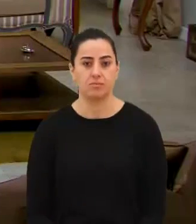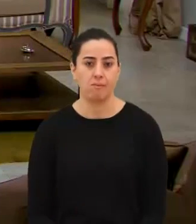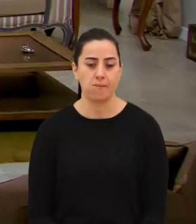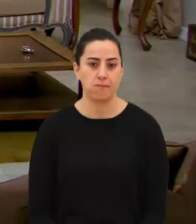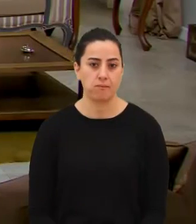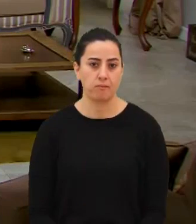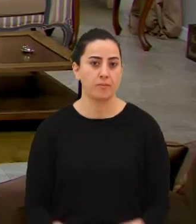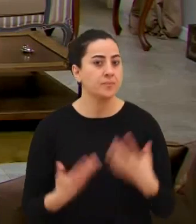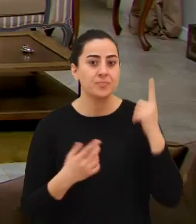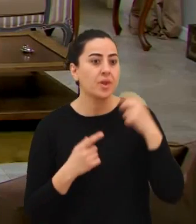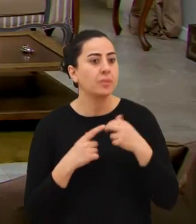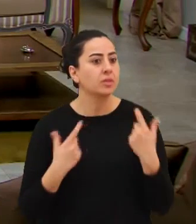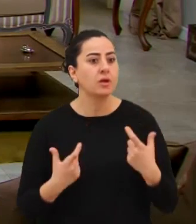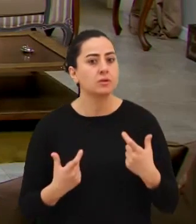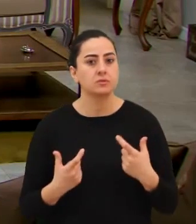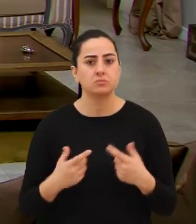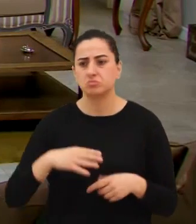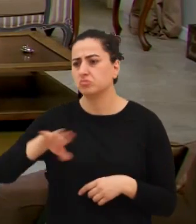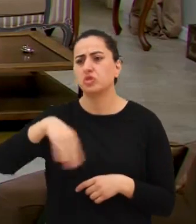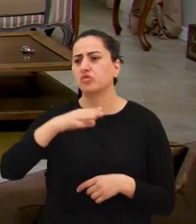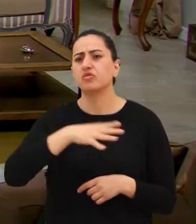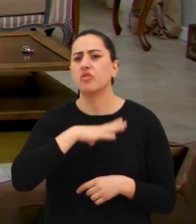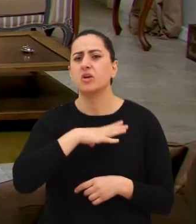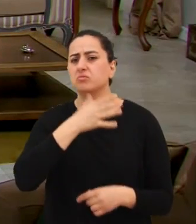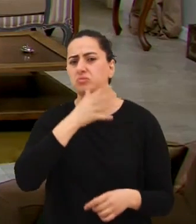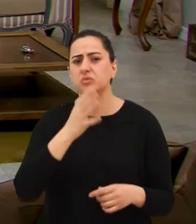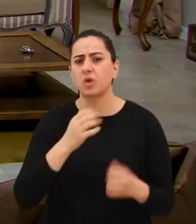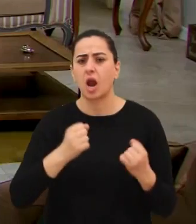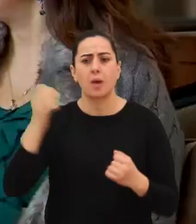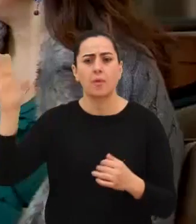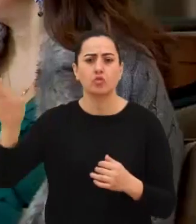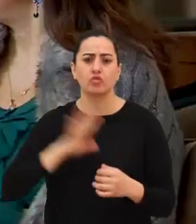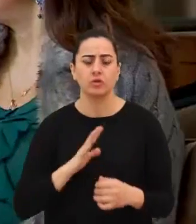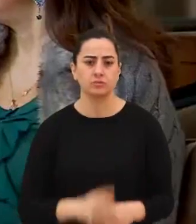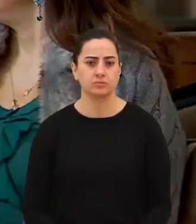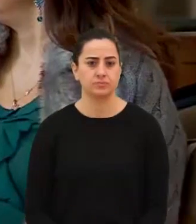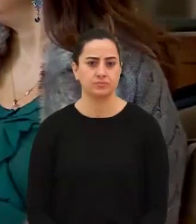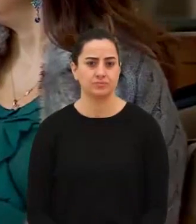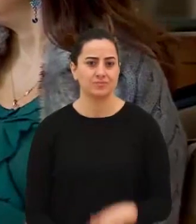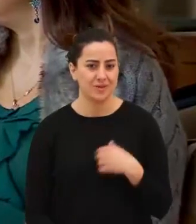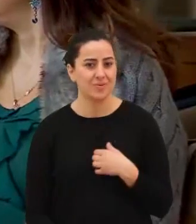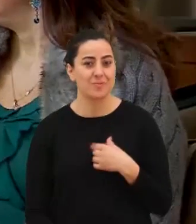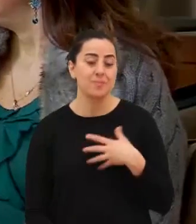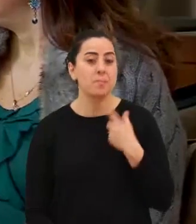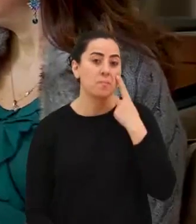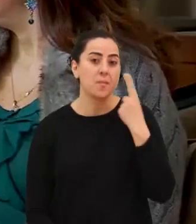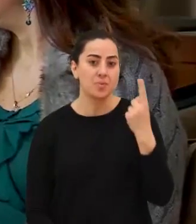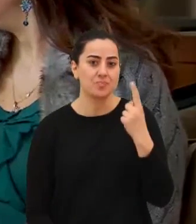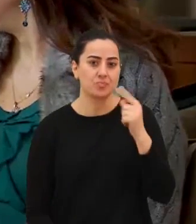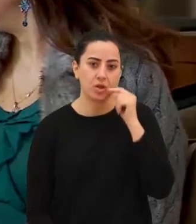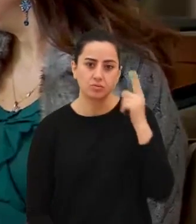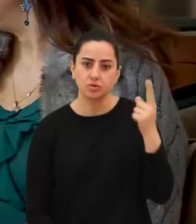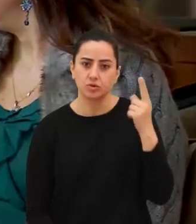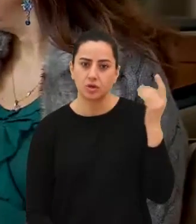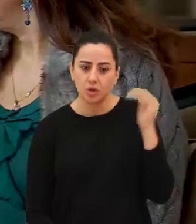Baba, Ramin Bey nerede bu arada? Buralarda bir yerde olması lazım. Arabası garajda. Hey, ben ona bir bakayım da, ya adam iki güne